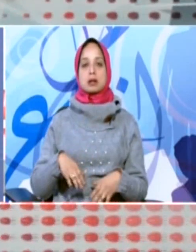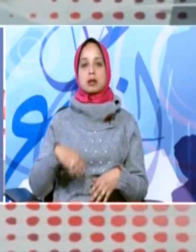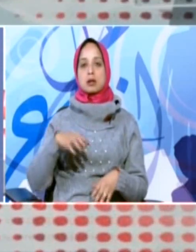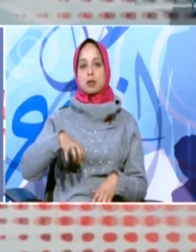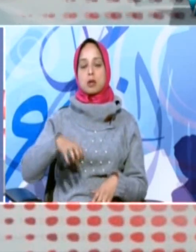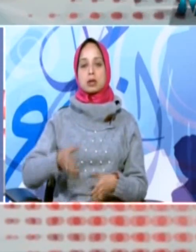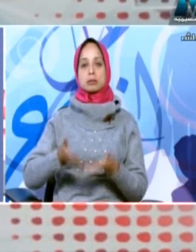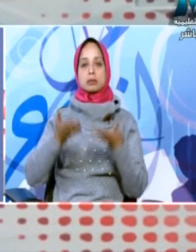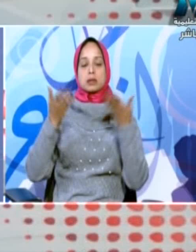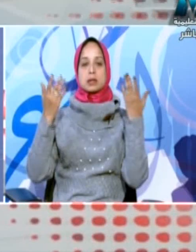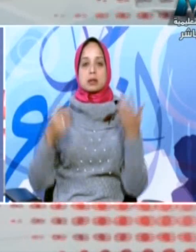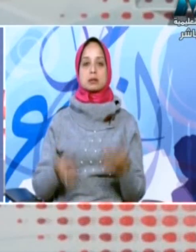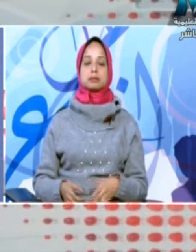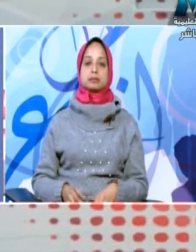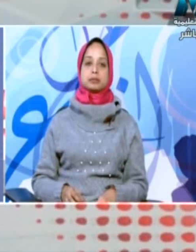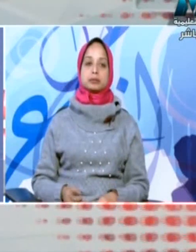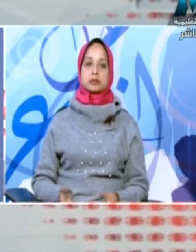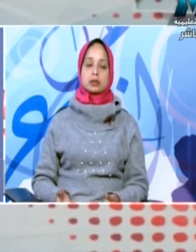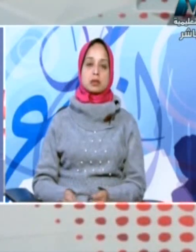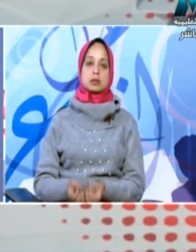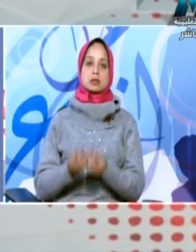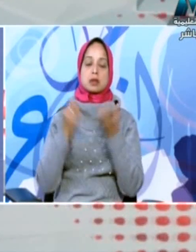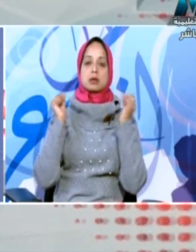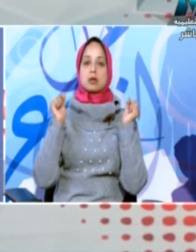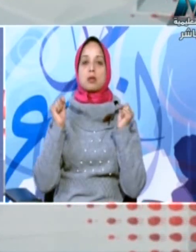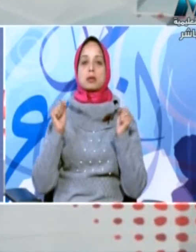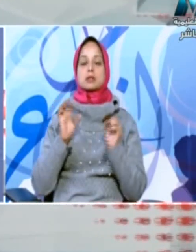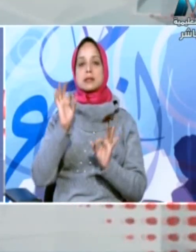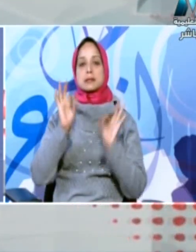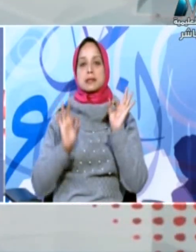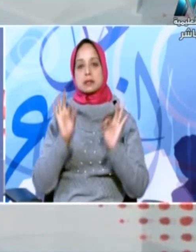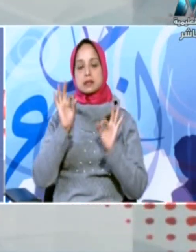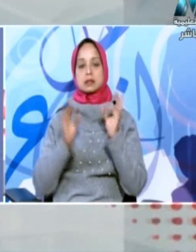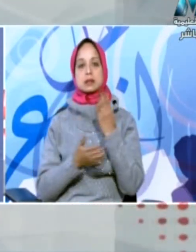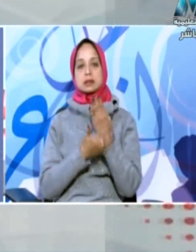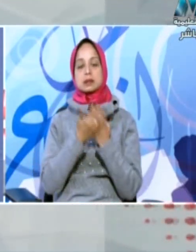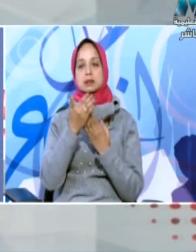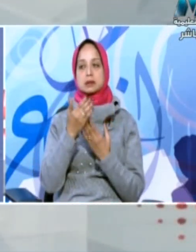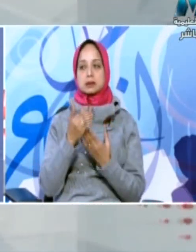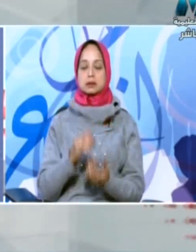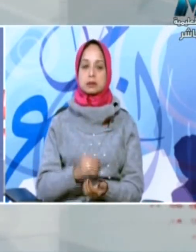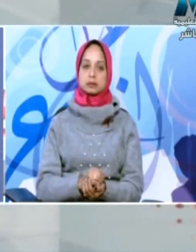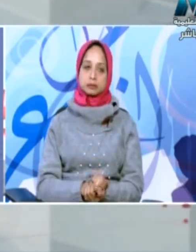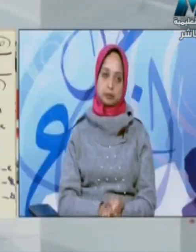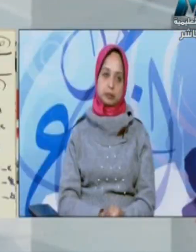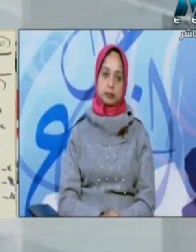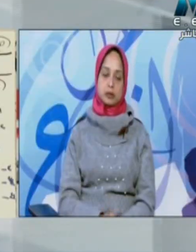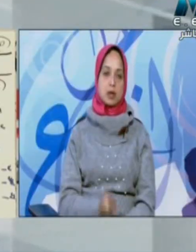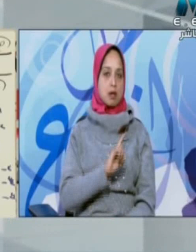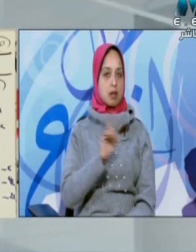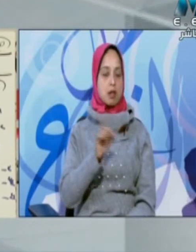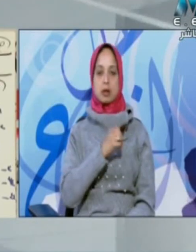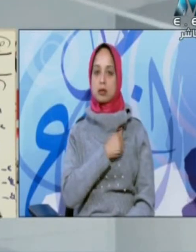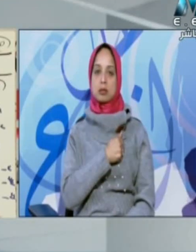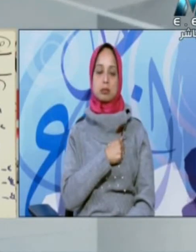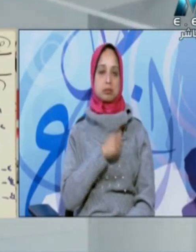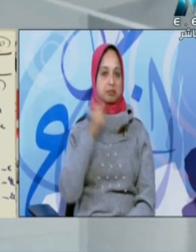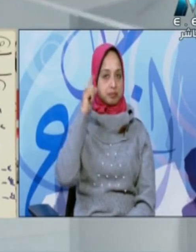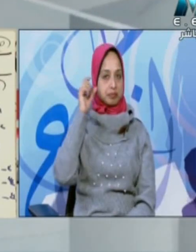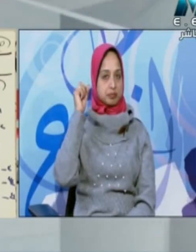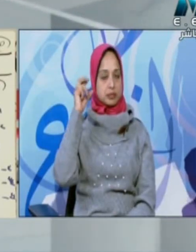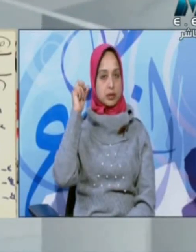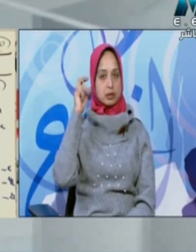ظهرت قوى سياسية جديدة، خلي بالنا معانا كده لو سمحت يا أستاذ نشوف بس الفونت ده. ظهور قوى سياسية جديدة لا تؤمن بالفكر الليبرالي. مين بقى